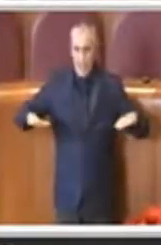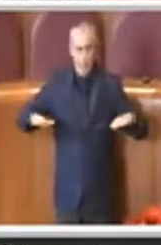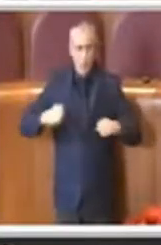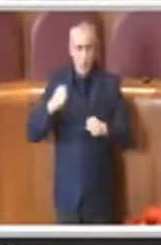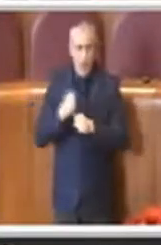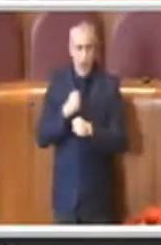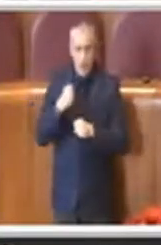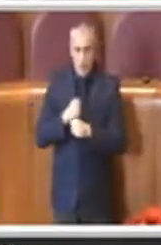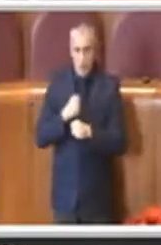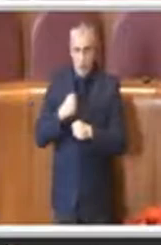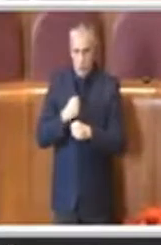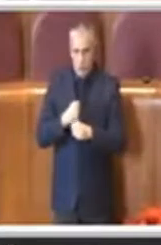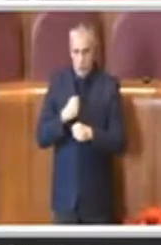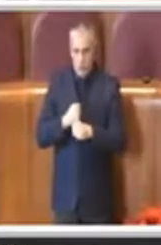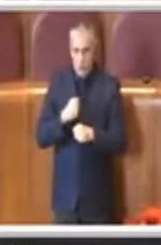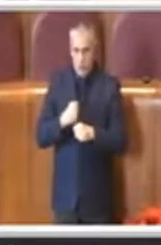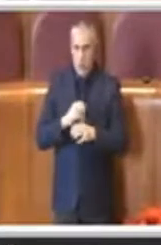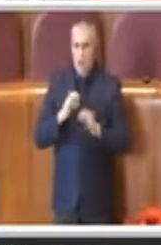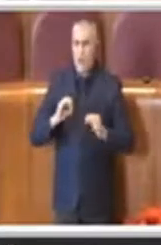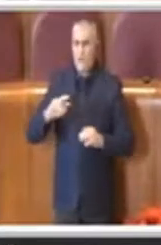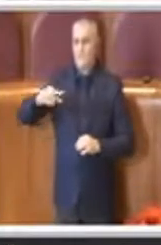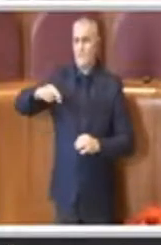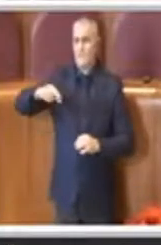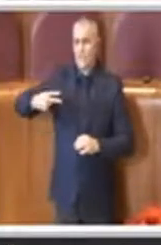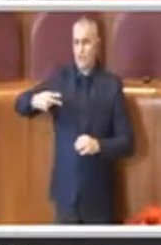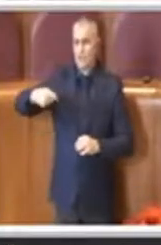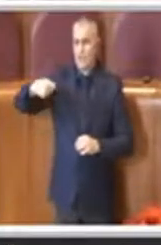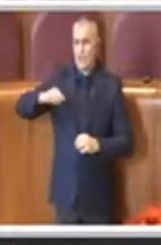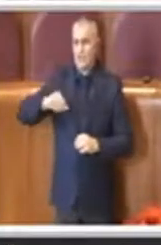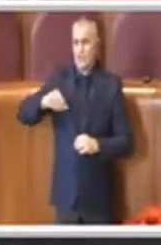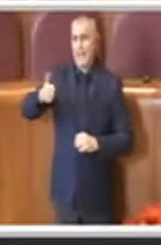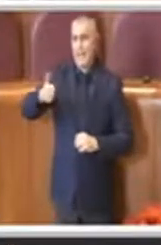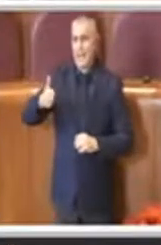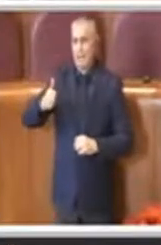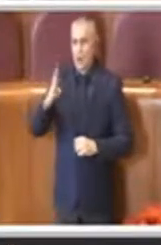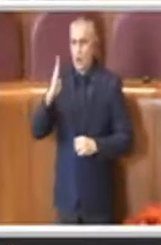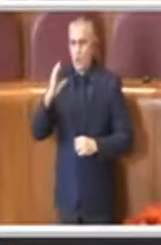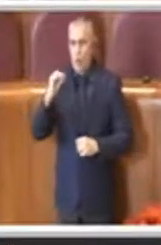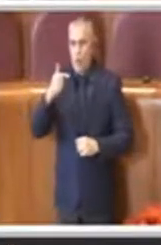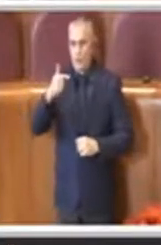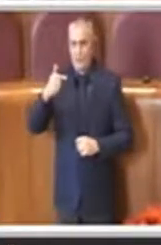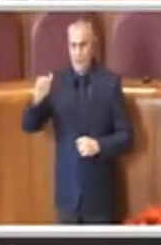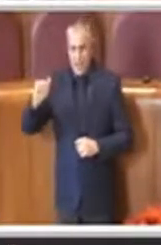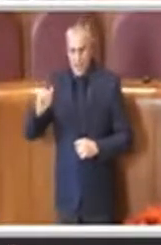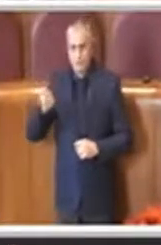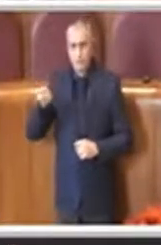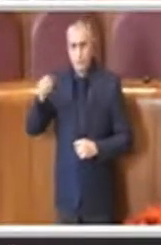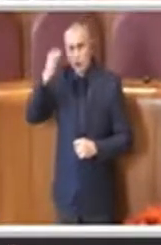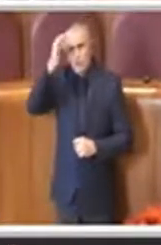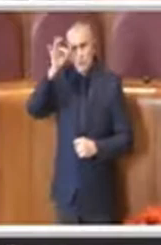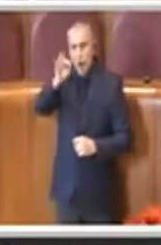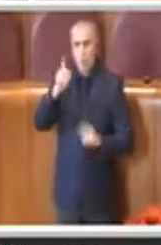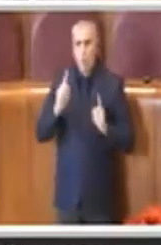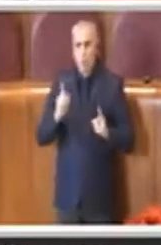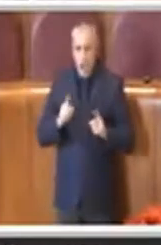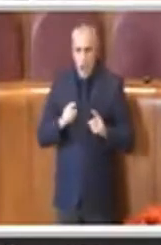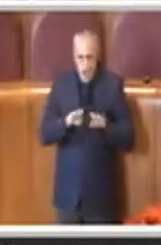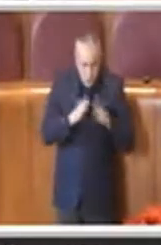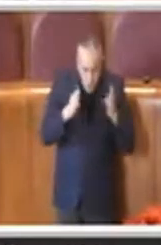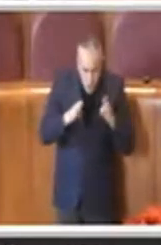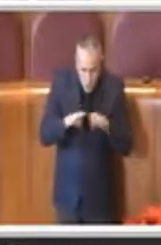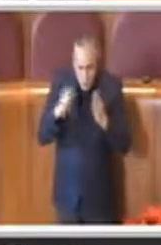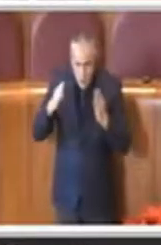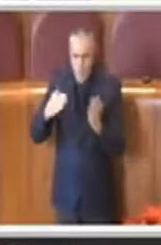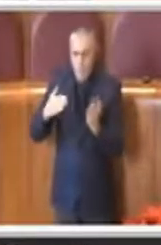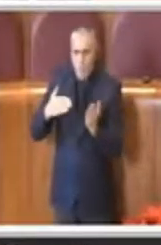lavoro coordinato proprio dal vice direttore Botta, il cui scopo era quello di individuare le procedure necessarie